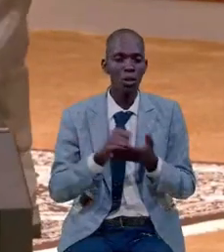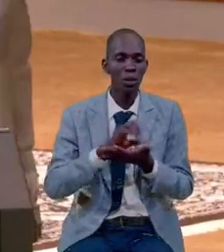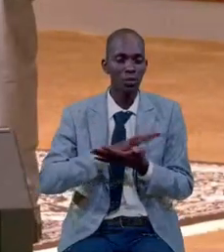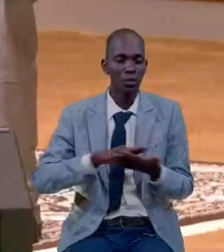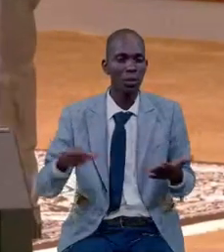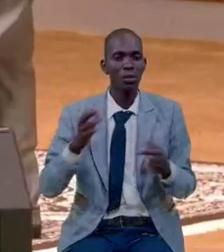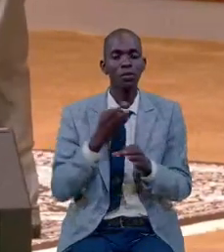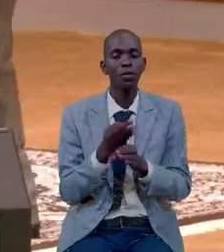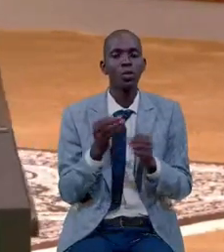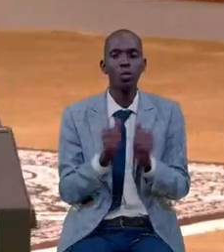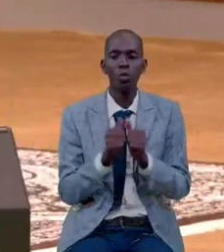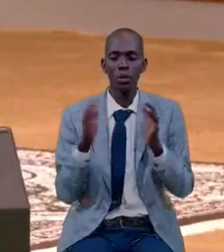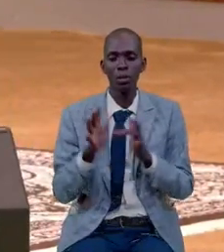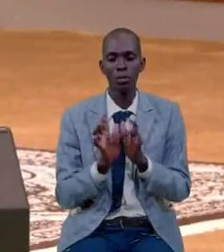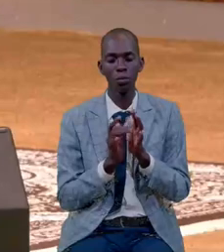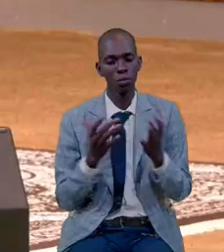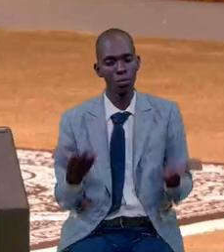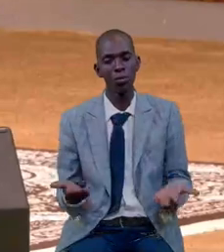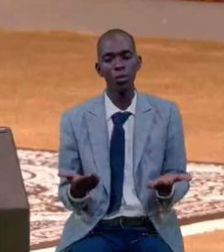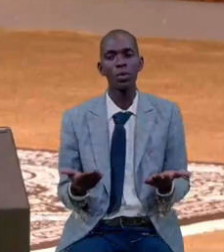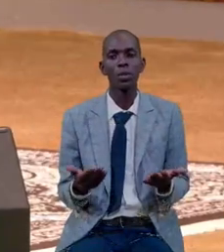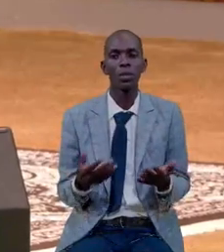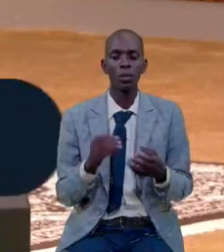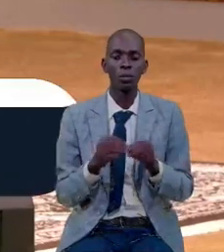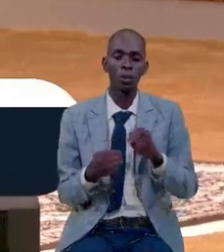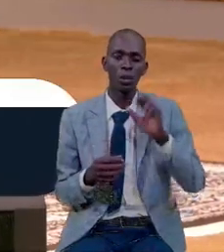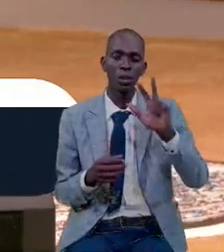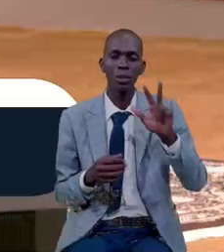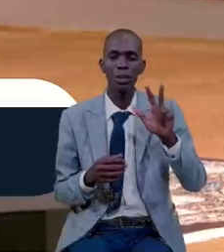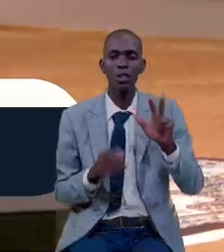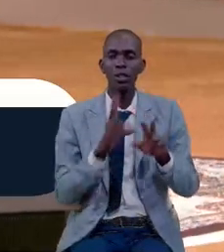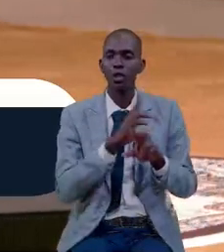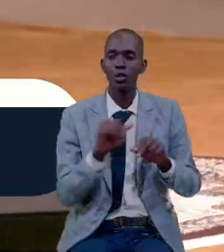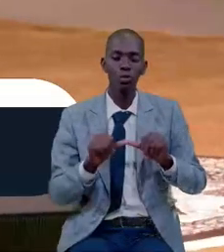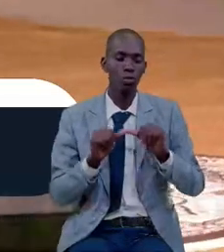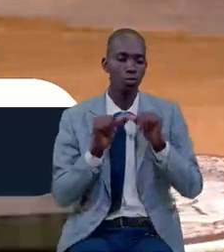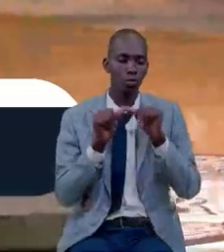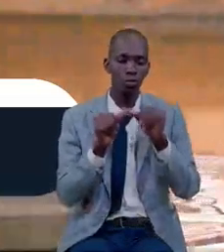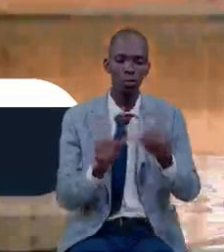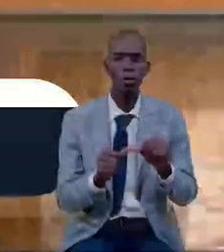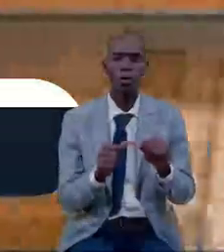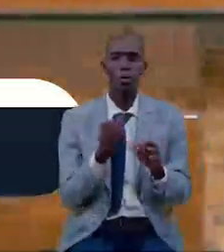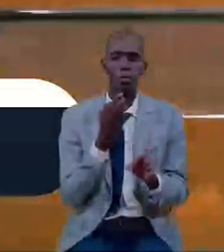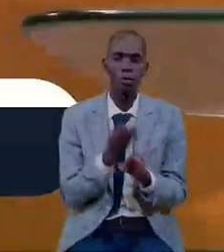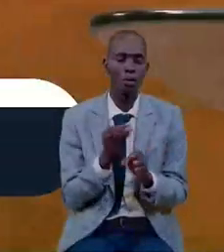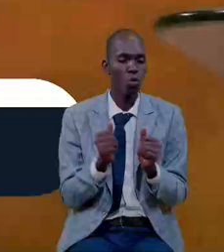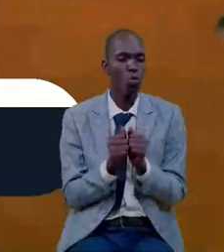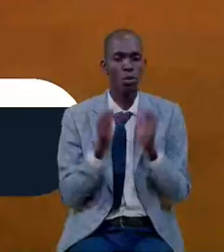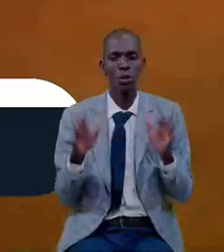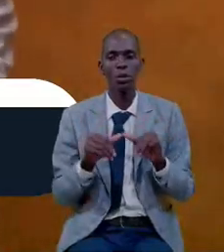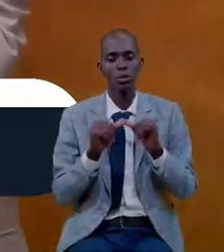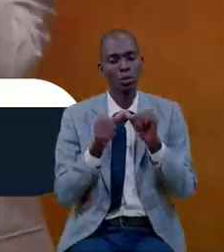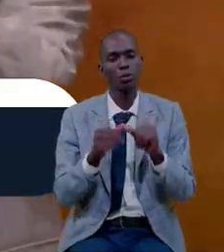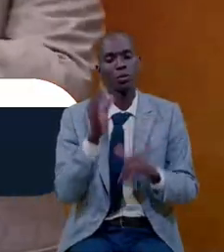fruits scripturaires. 3. Pas de foi inébranlable sans de fruits constants. Sans de fruits